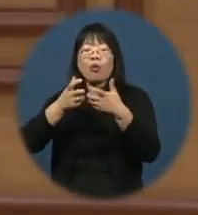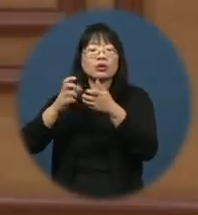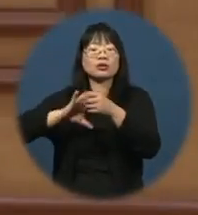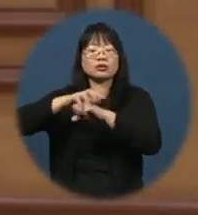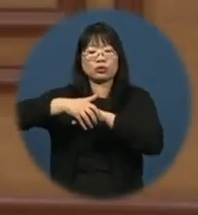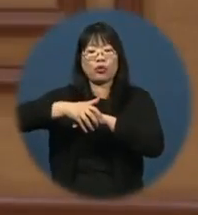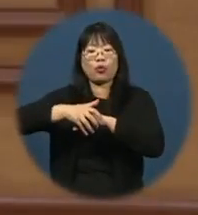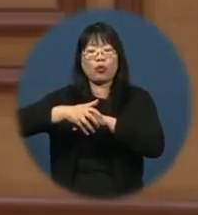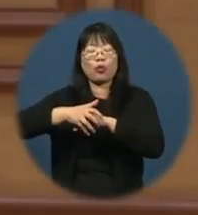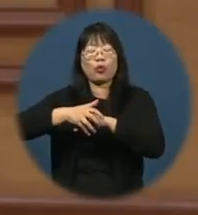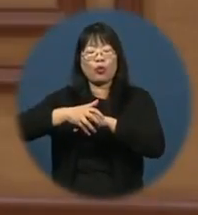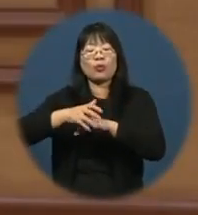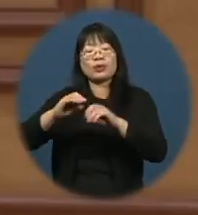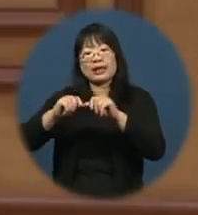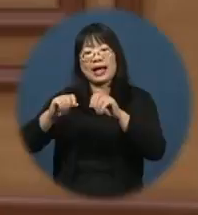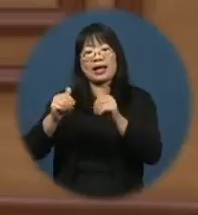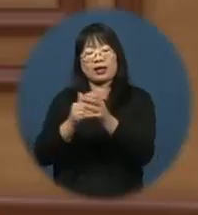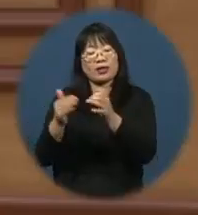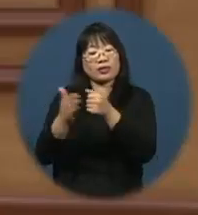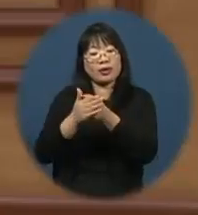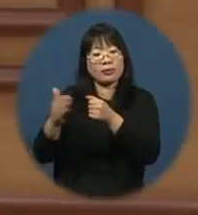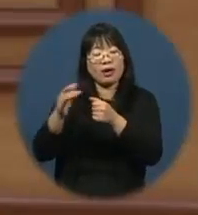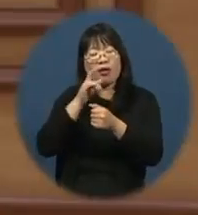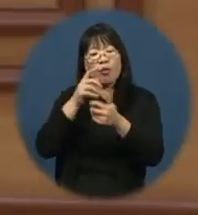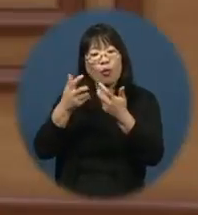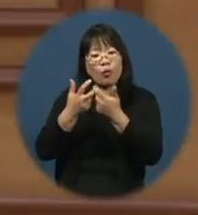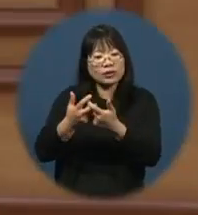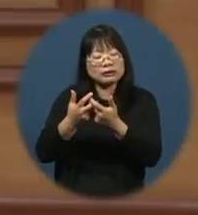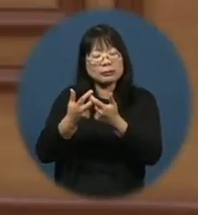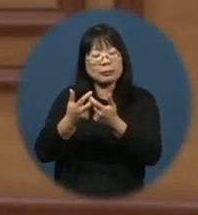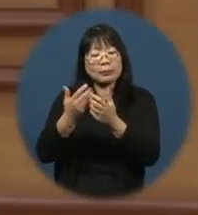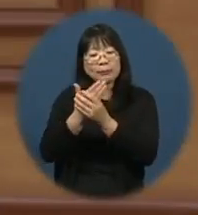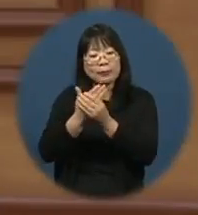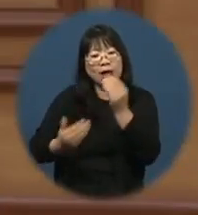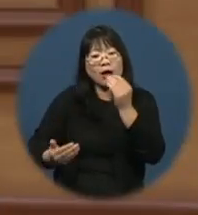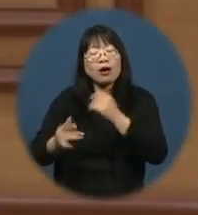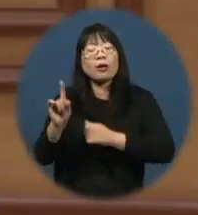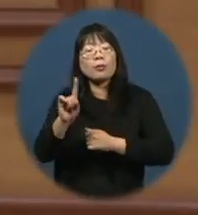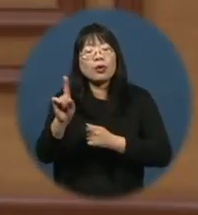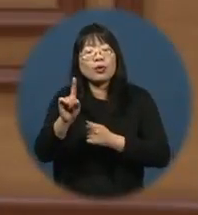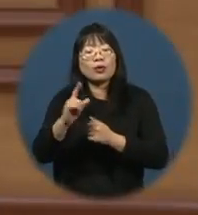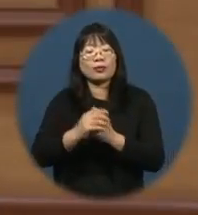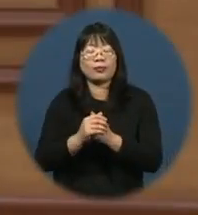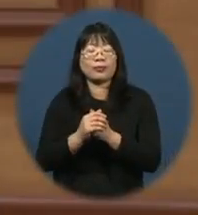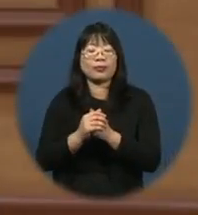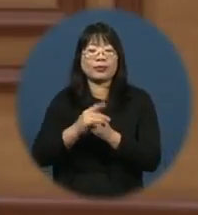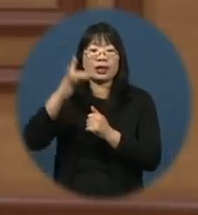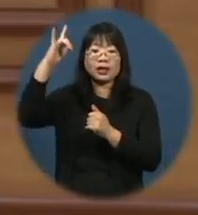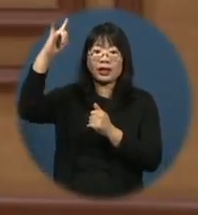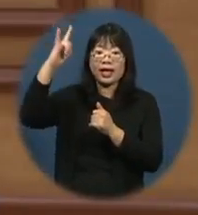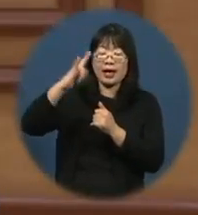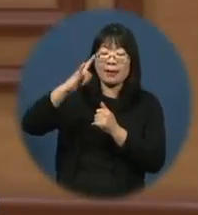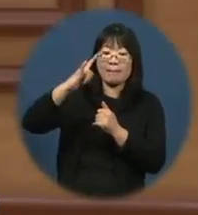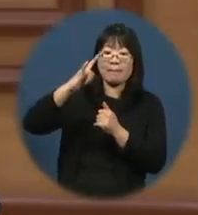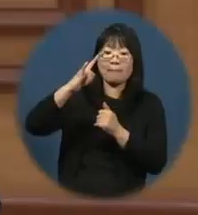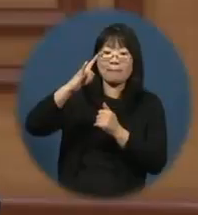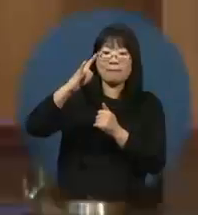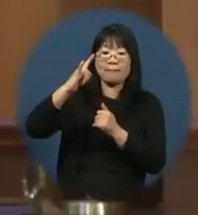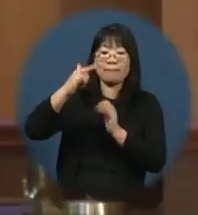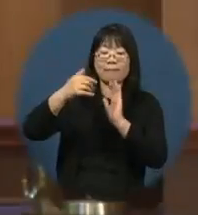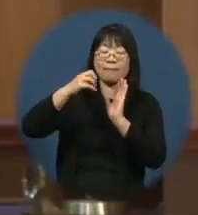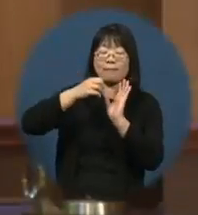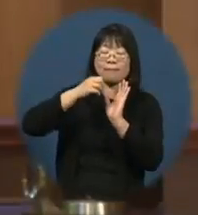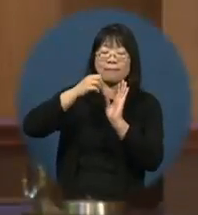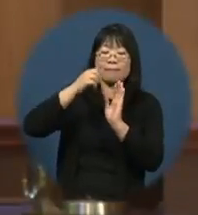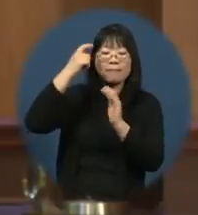있지 않겠습니까? 그렇죠. 그렇죠. 근데 이 얼음이 일단 녹으면은 얼음은 태양 광선을 잘 반사를